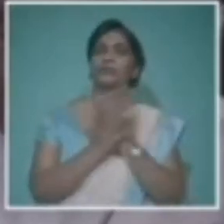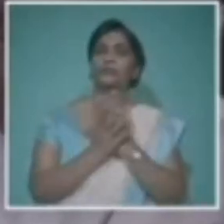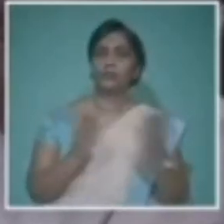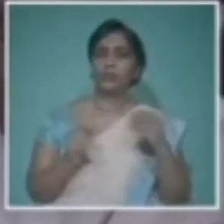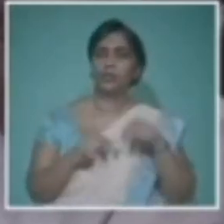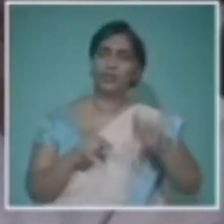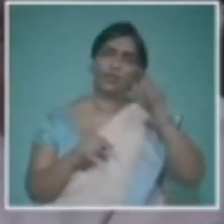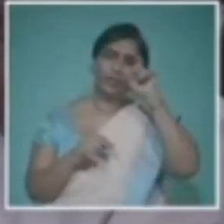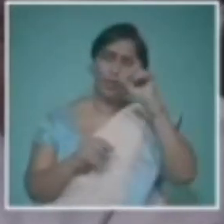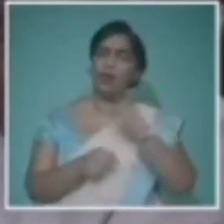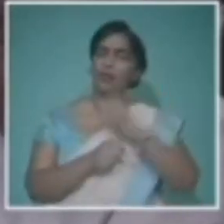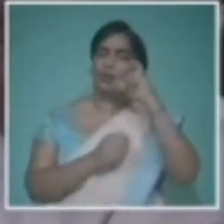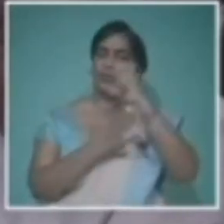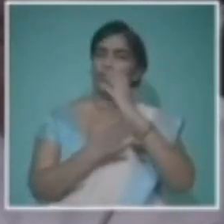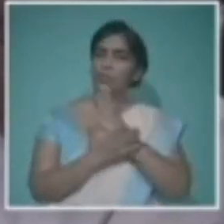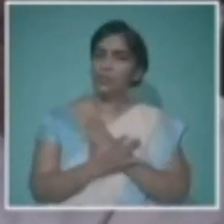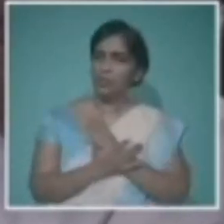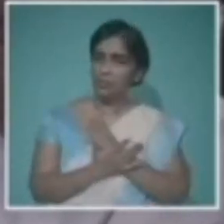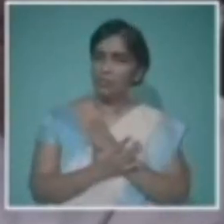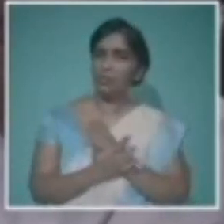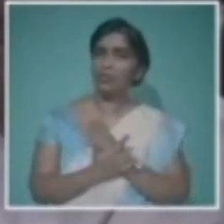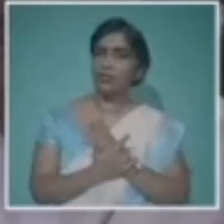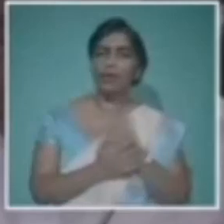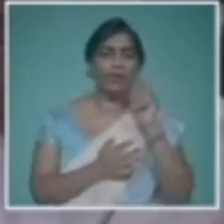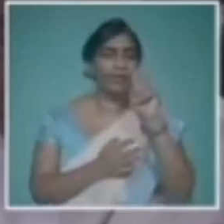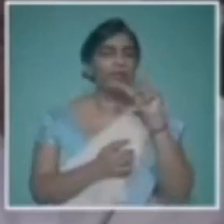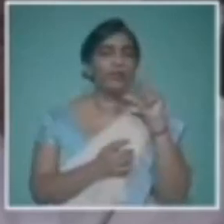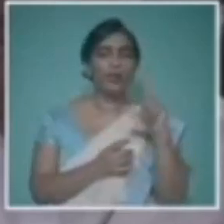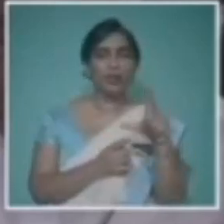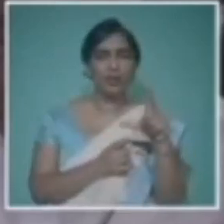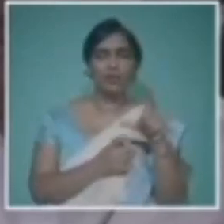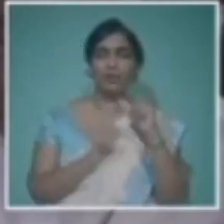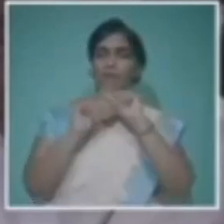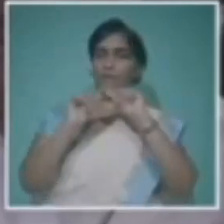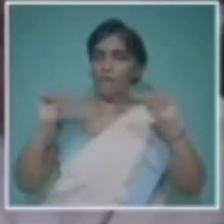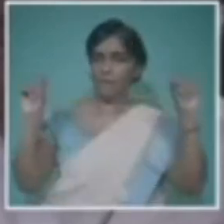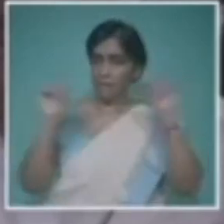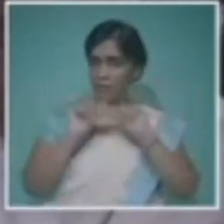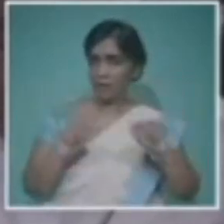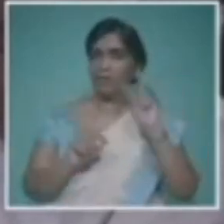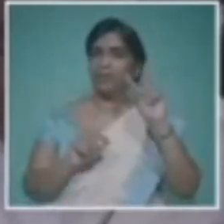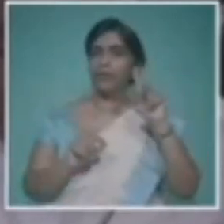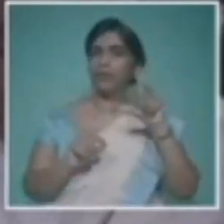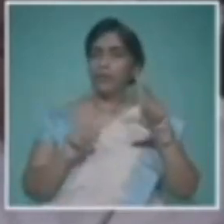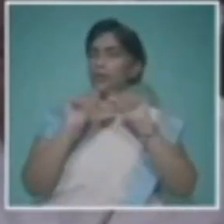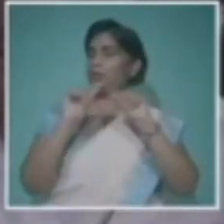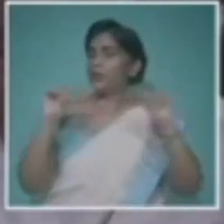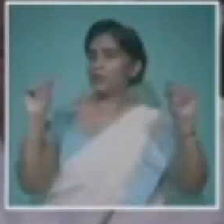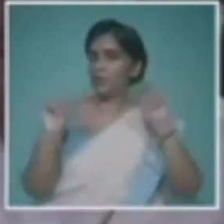දැන් බලන්න ආණ්ඩුක්‍රම ව්‍යවස්ථාවේ 27 වෙනි වගන්තිය 27 වෙනි වගන්තිය